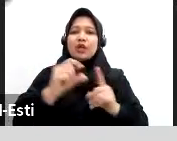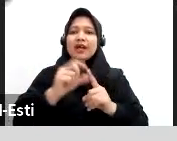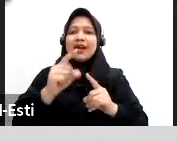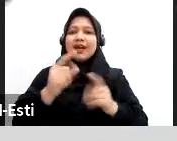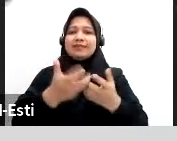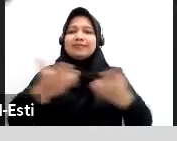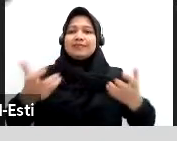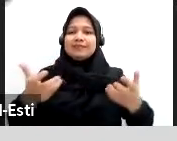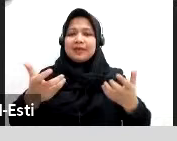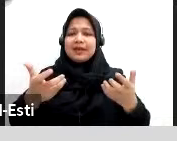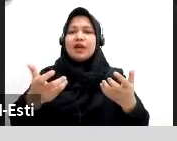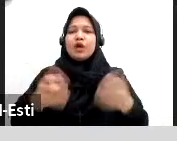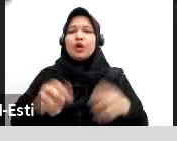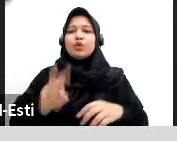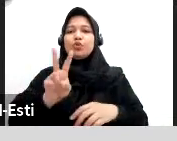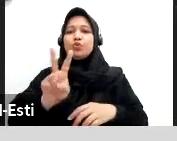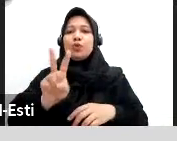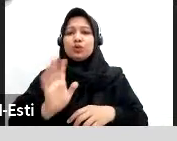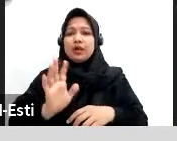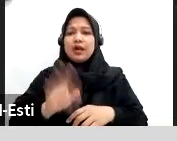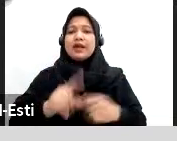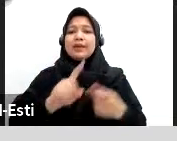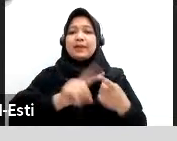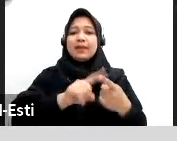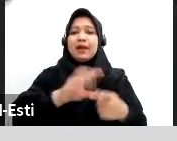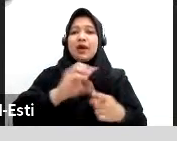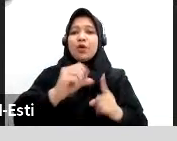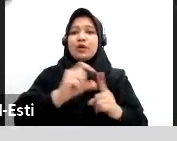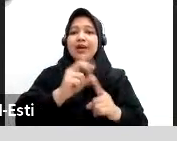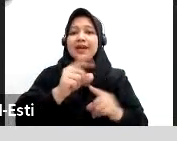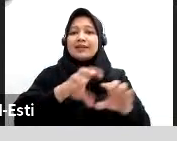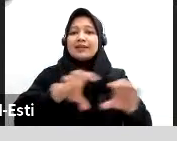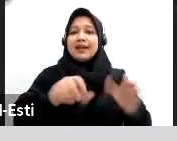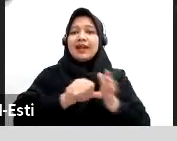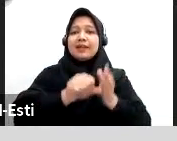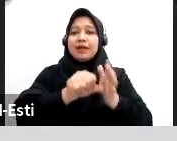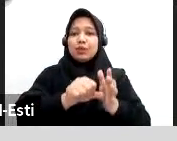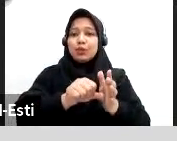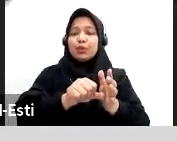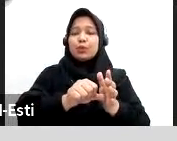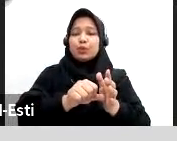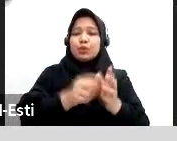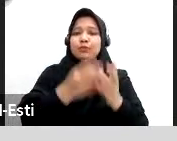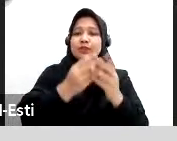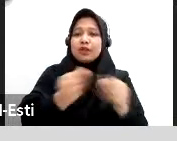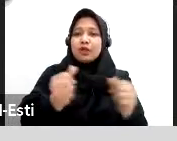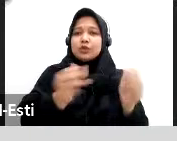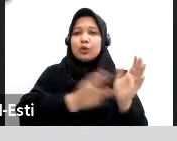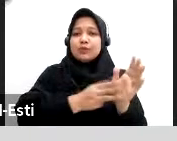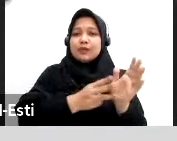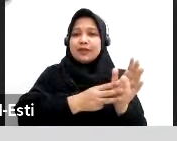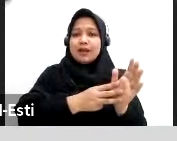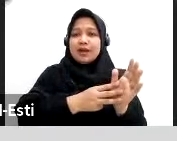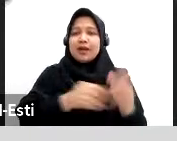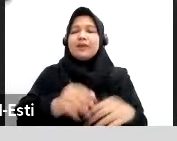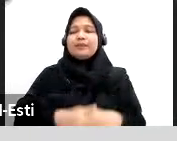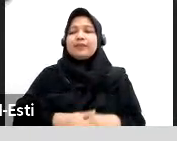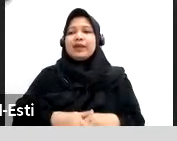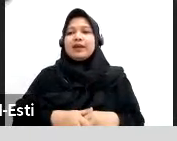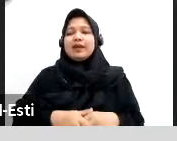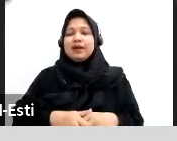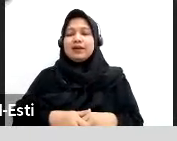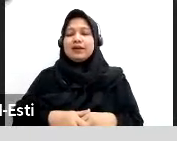jadi yang pertama adalah oder sebagai alat bantu dalam penyelesaian sengketa di